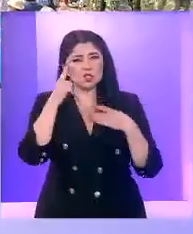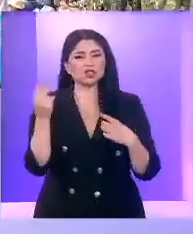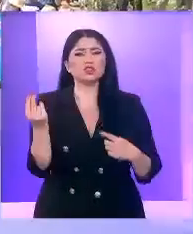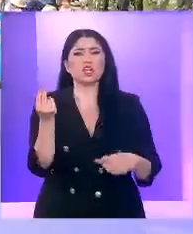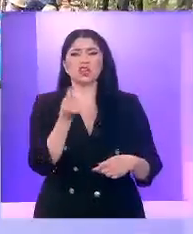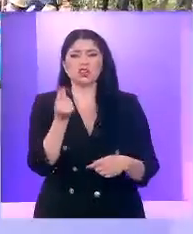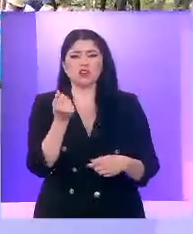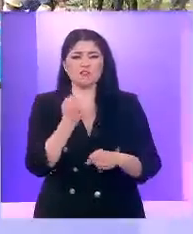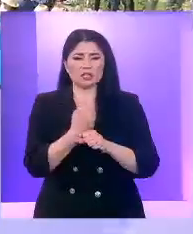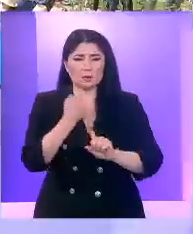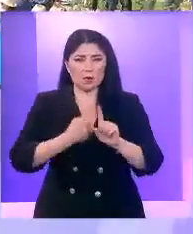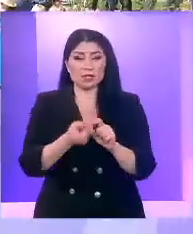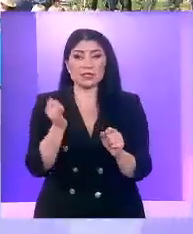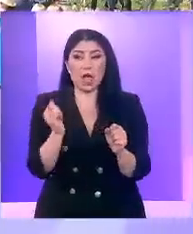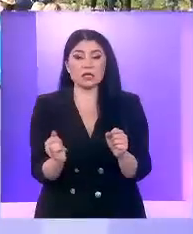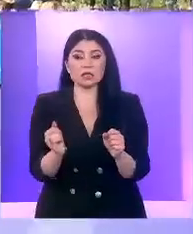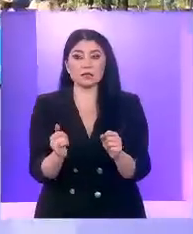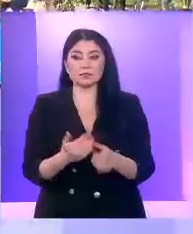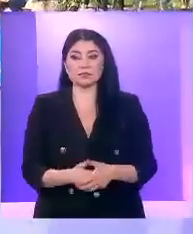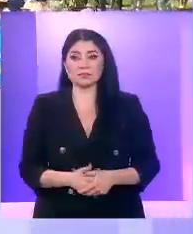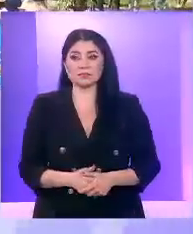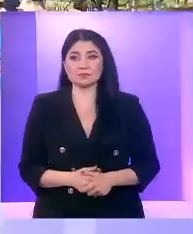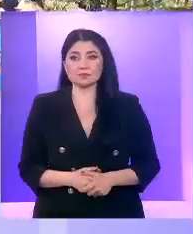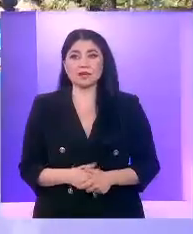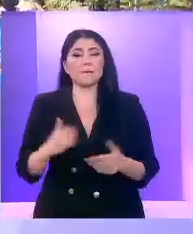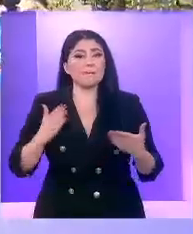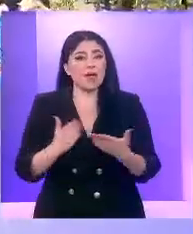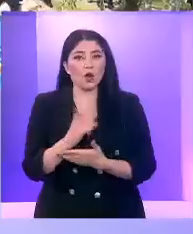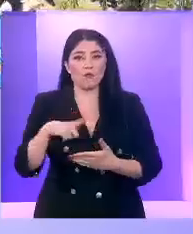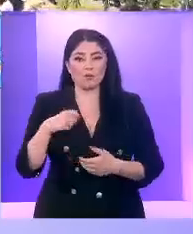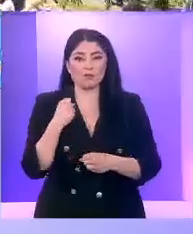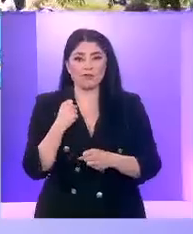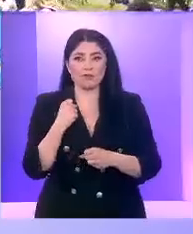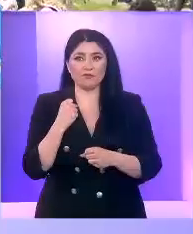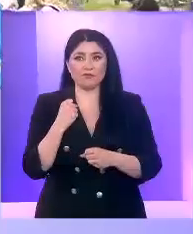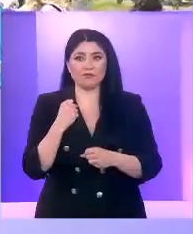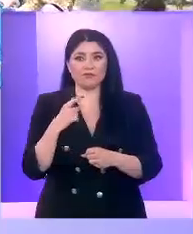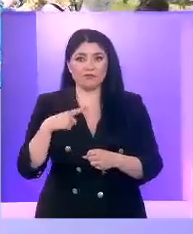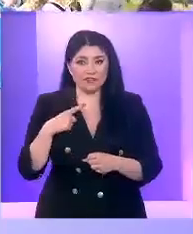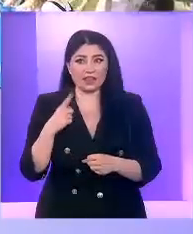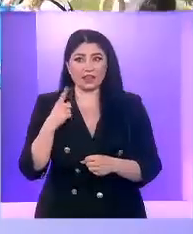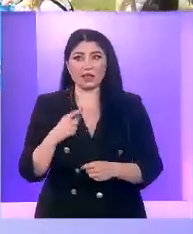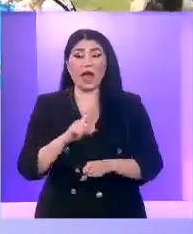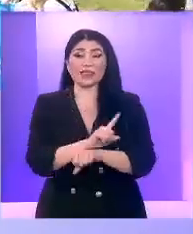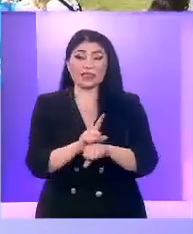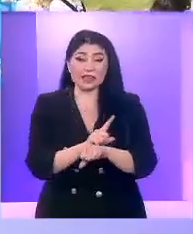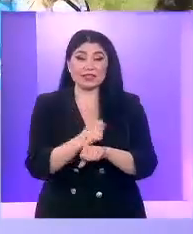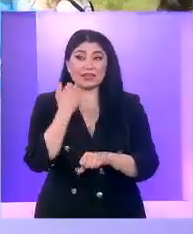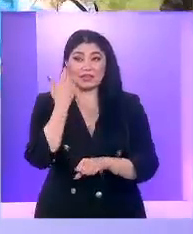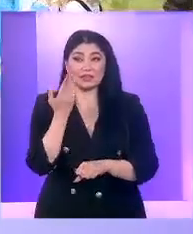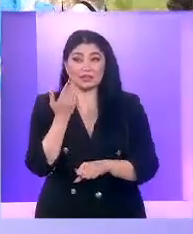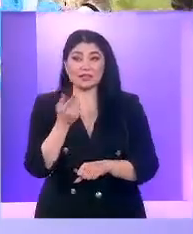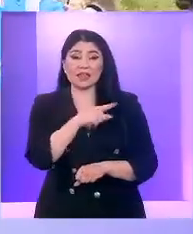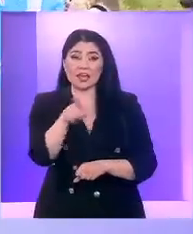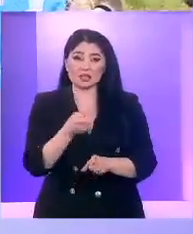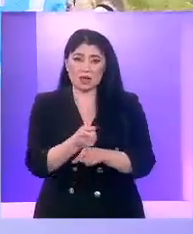Se știe de ce protestăm azi. Uitați-vă în spatele meu, așa vom fi tot timpul. Așa vom fi atât timp cât ei își bat joc